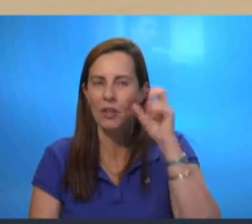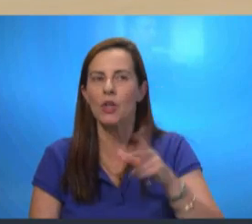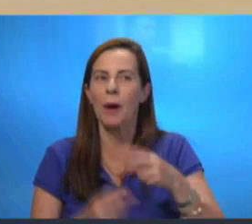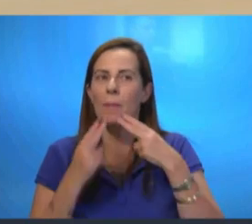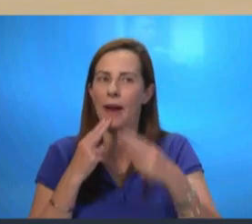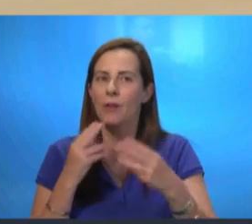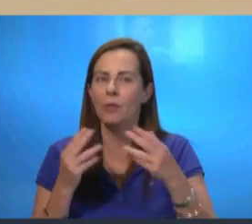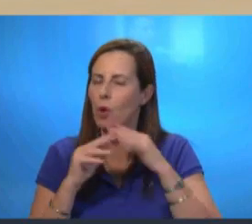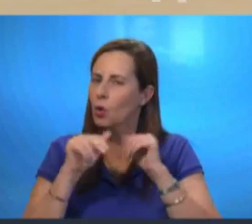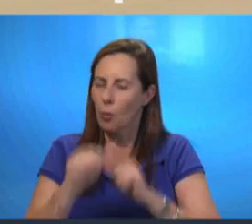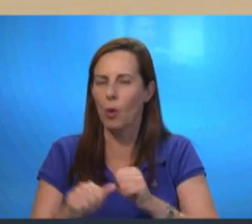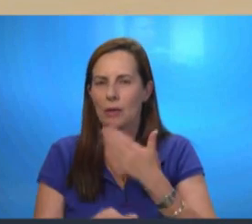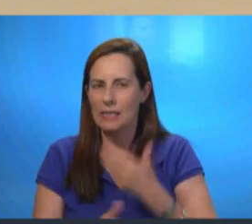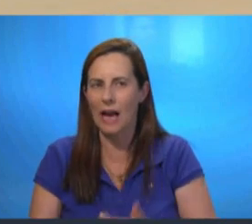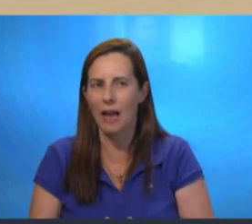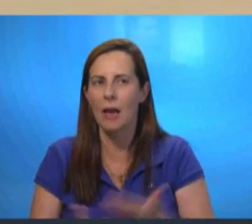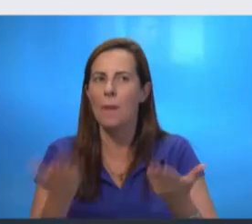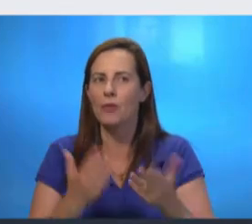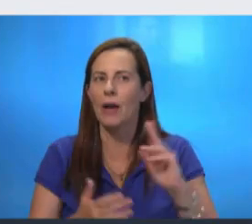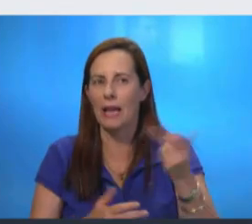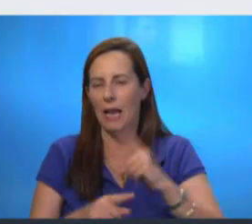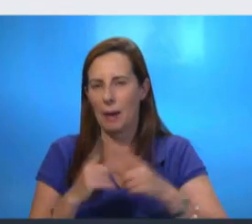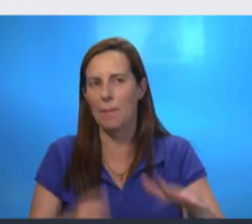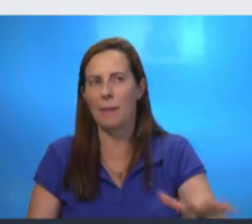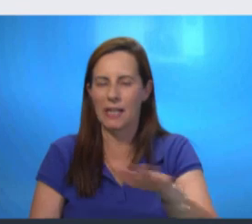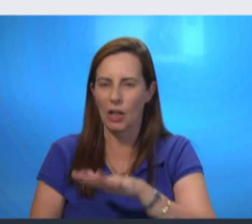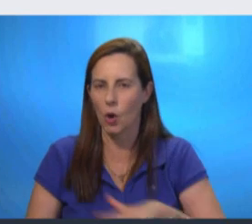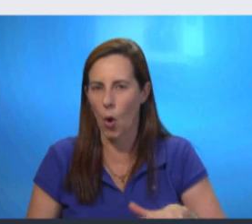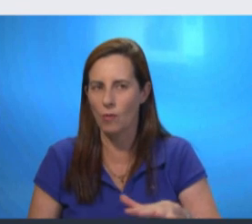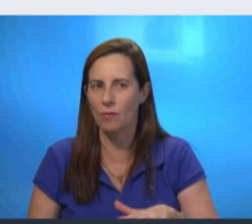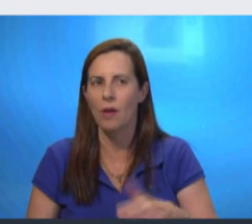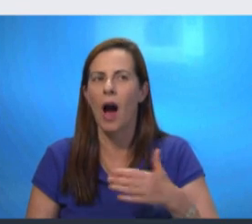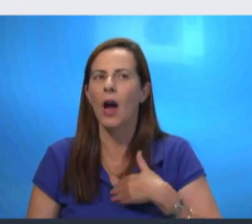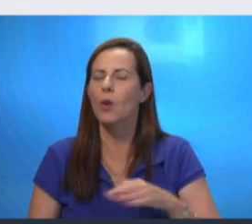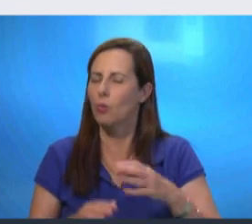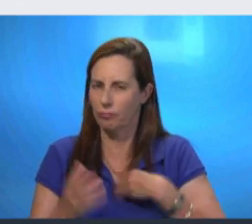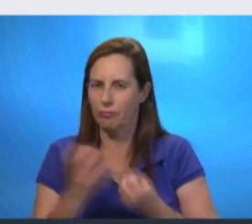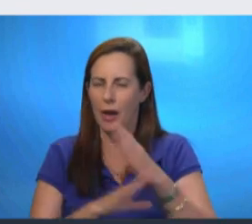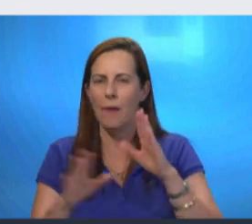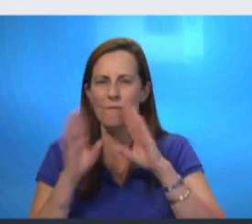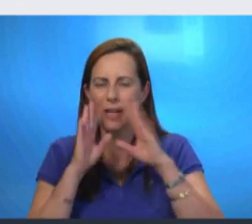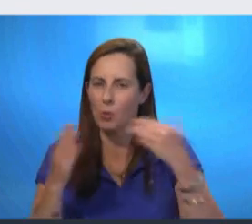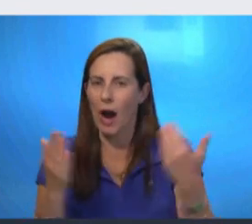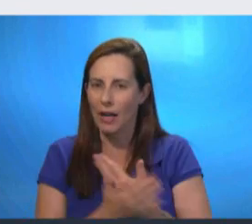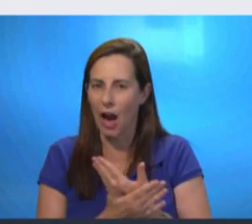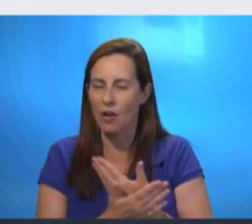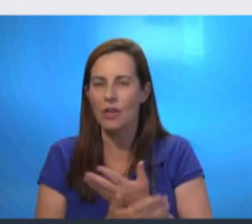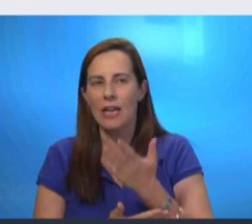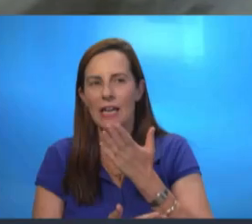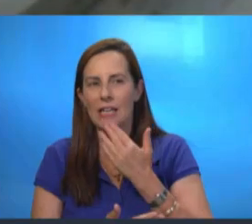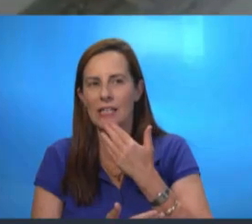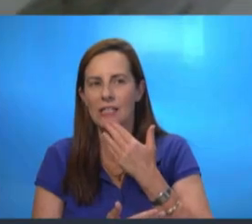מאוד אוהדות כלפי ישראל בהשוואה לקהלים אחרים במזרח התיכון. אנחנו פתחנו עמוד פייסבוק חדש, ישראל בלהג